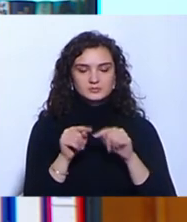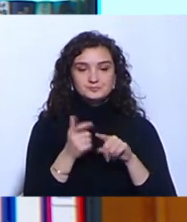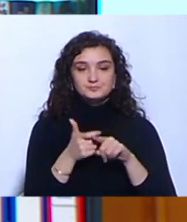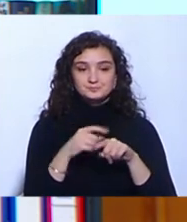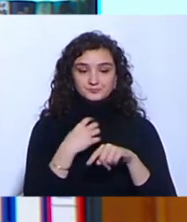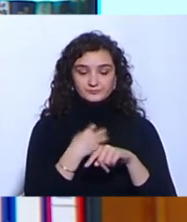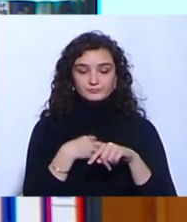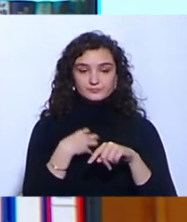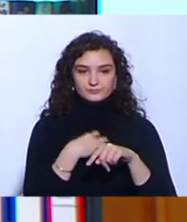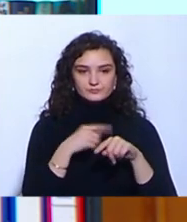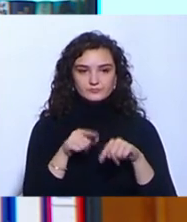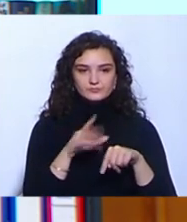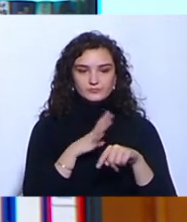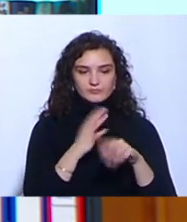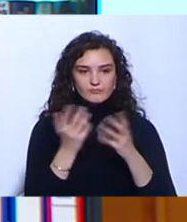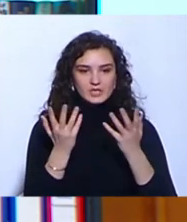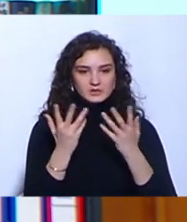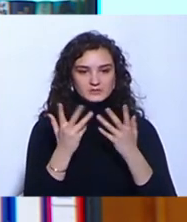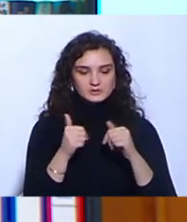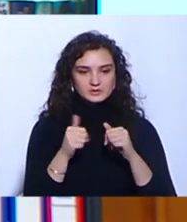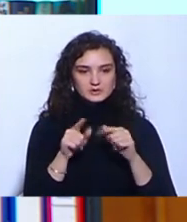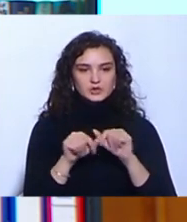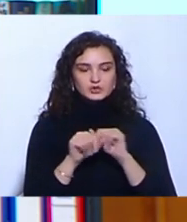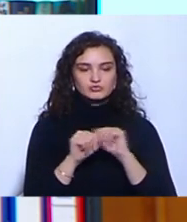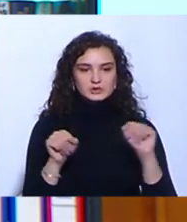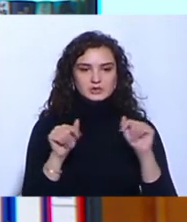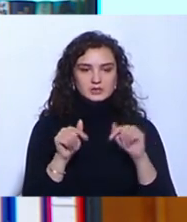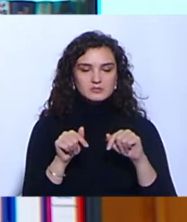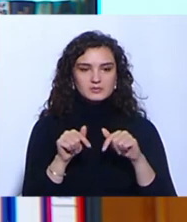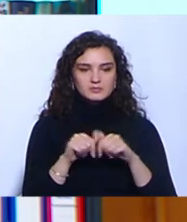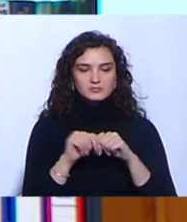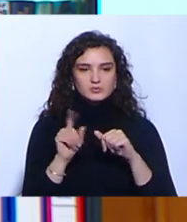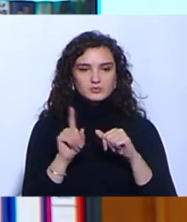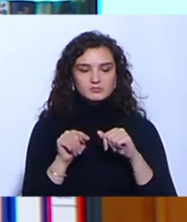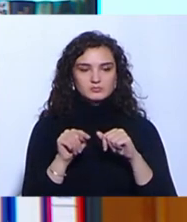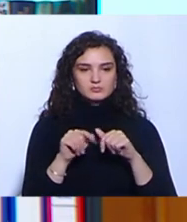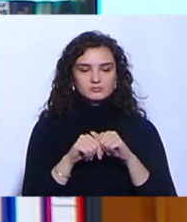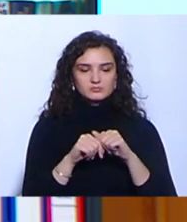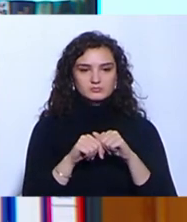ძალიან მნიშვნელოვანია ეს იყოს დათვლილი. არ შეიძლება, რომ